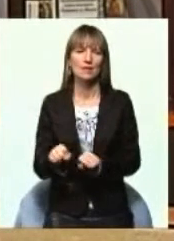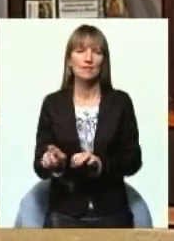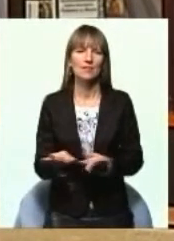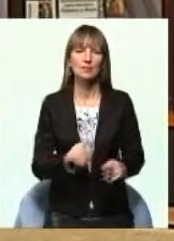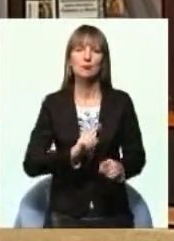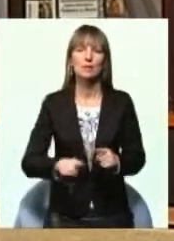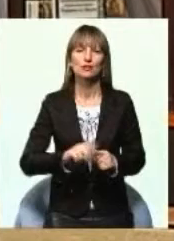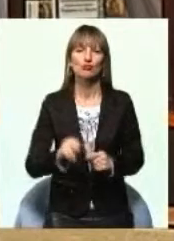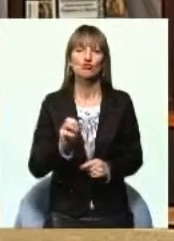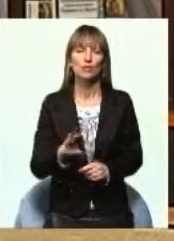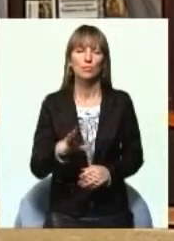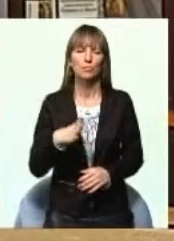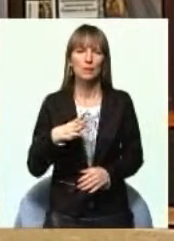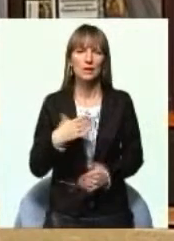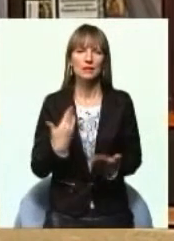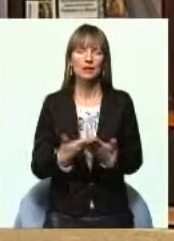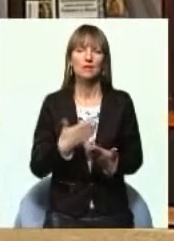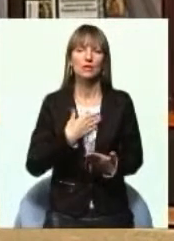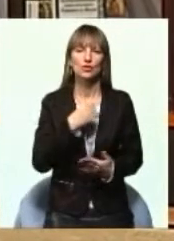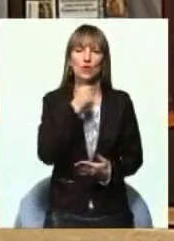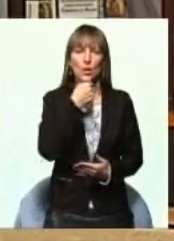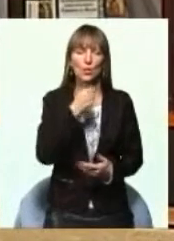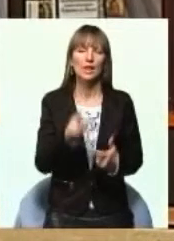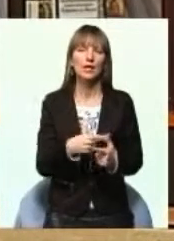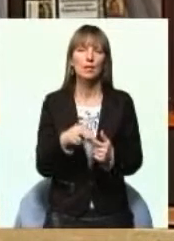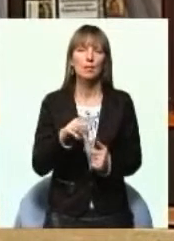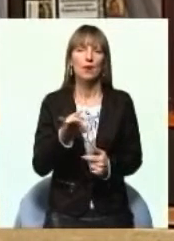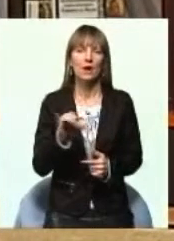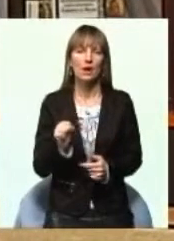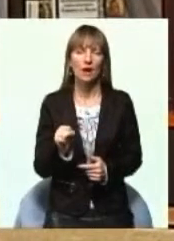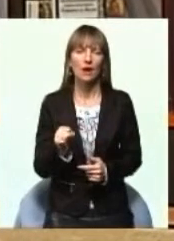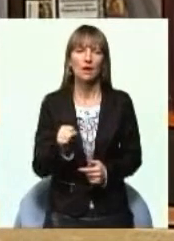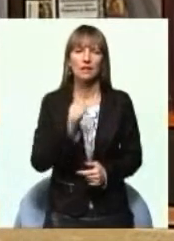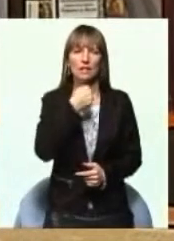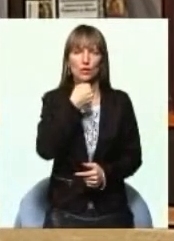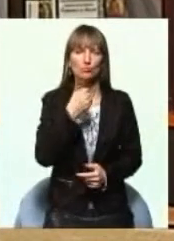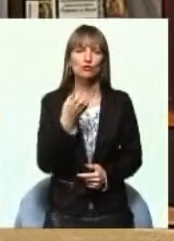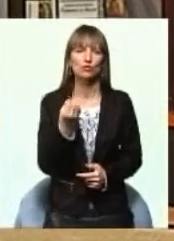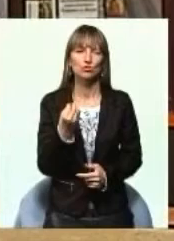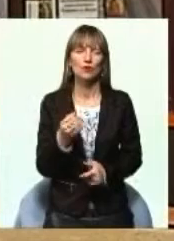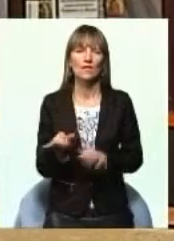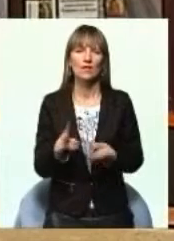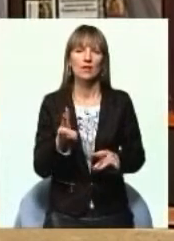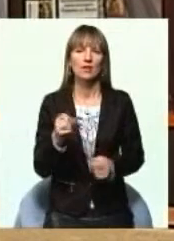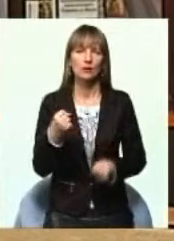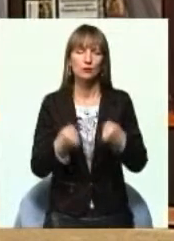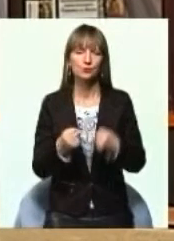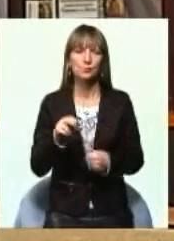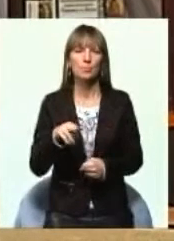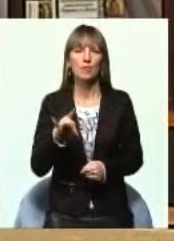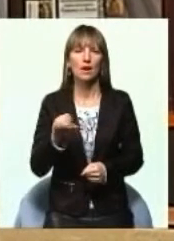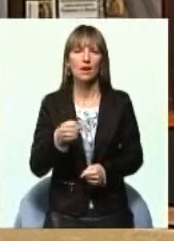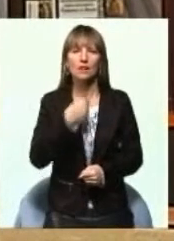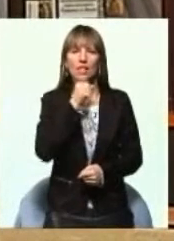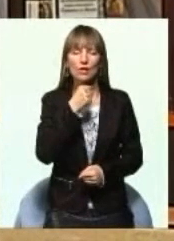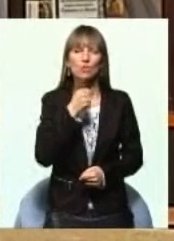було. Наприклад, наші дідусі або прадідусі. Ну, еще дедушки двигались на автомобилях, может, но вот прадедушки,